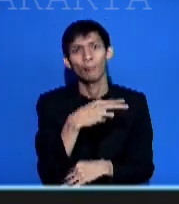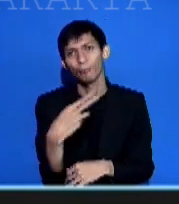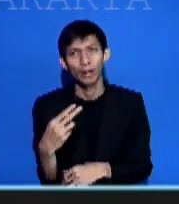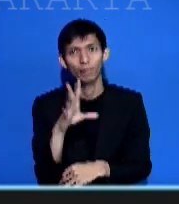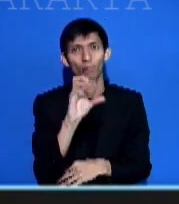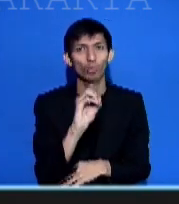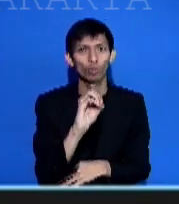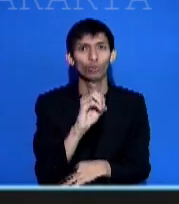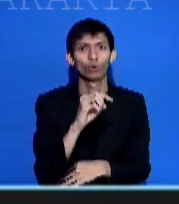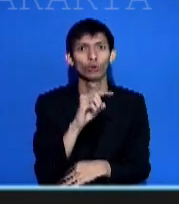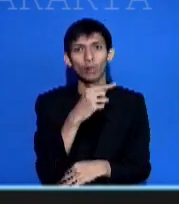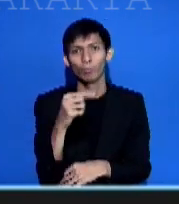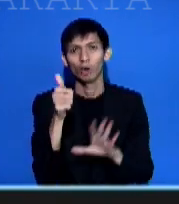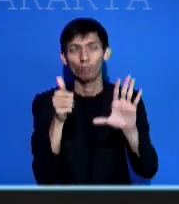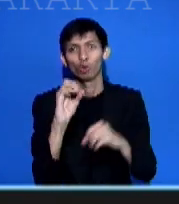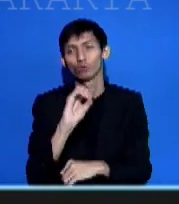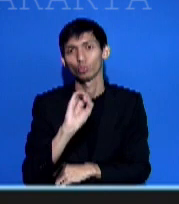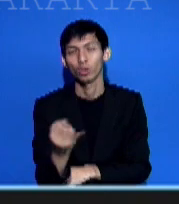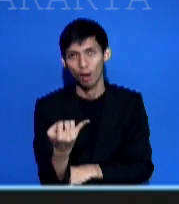juta sampai 60 juta.